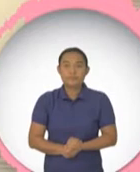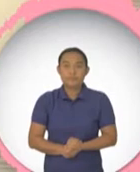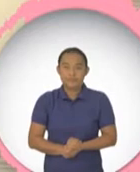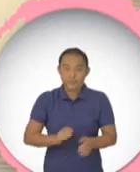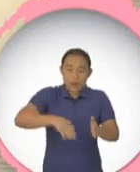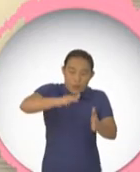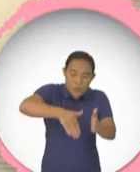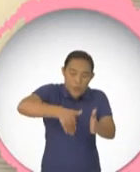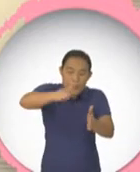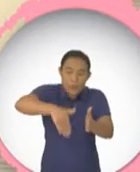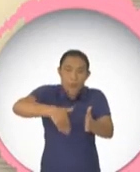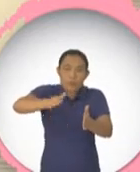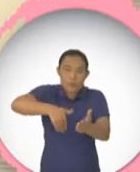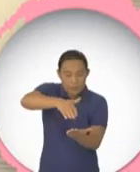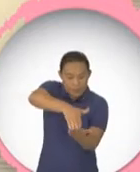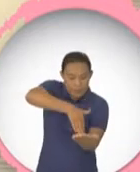าษ